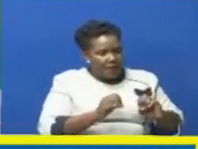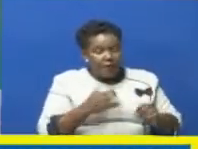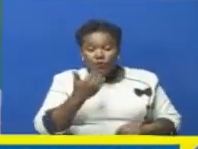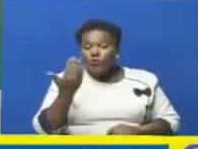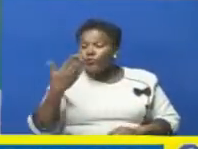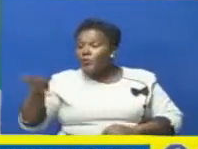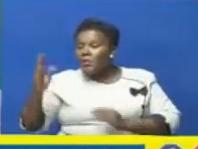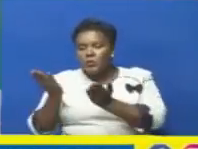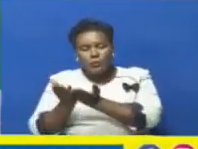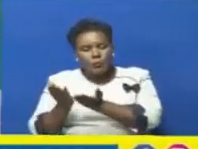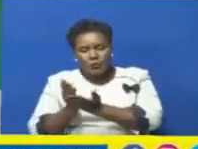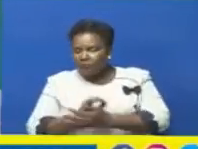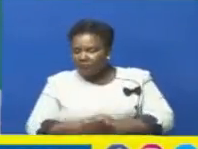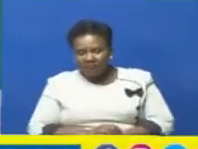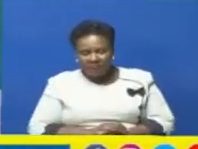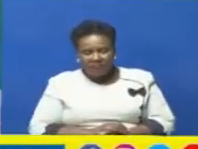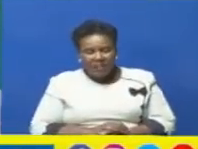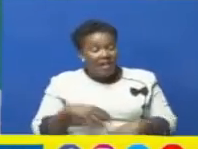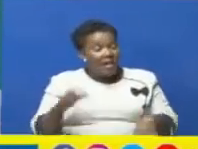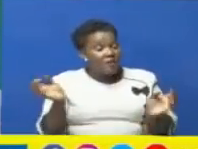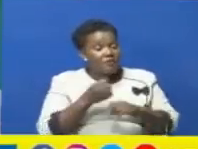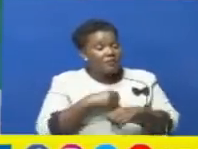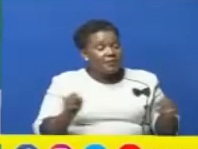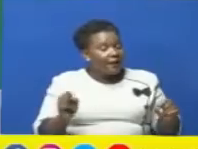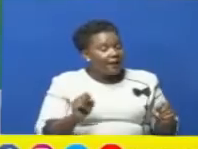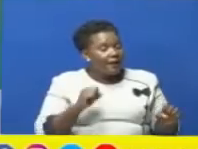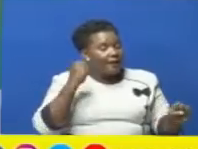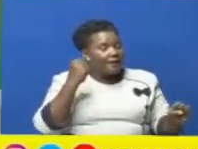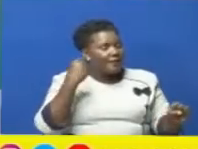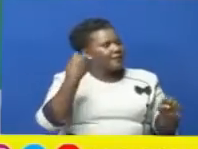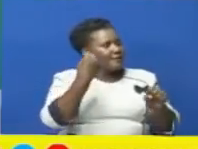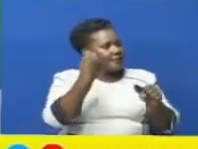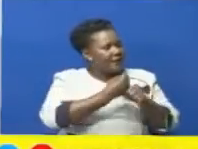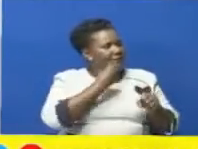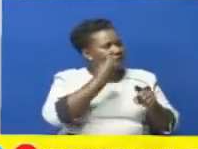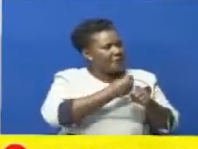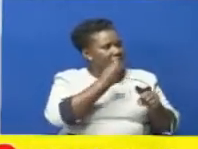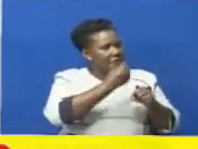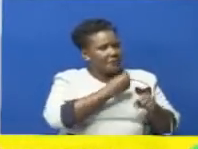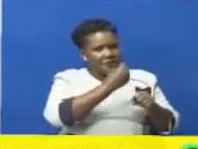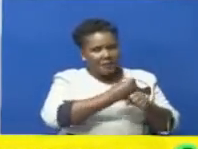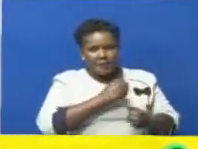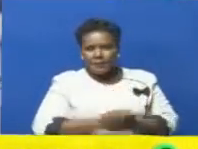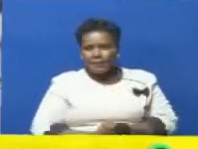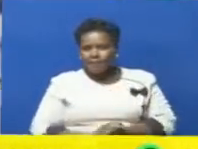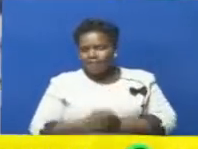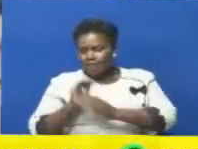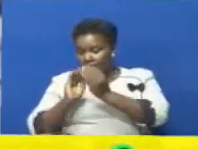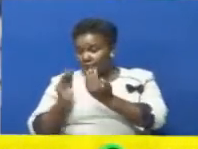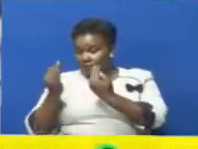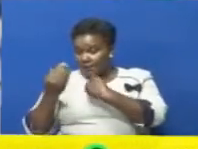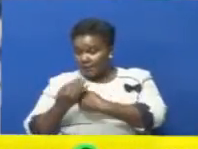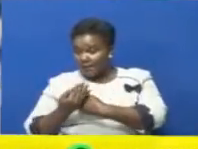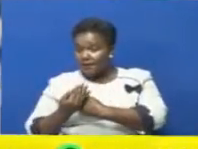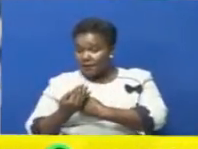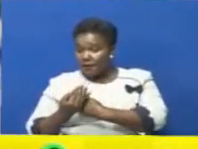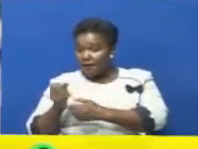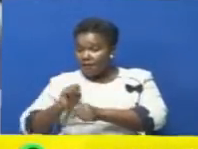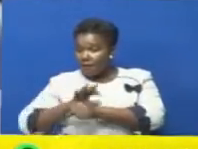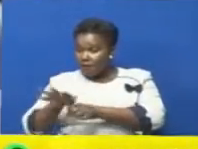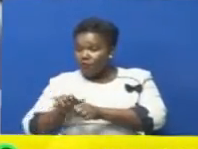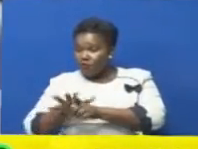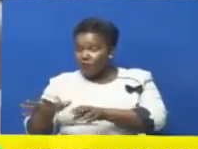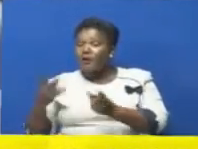kwenda shule, na tuwezi kufanya shughuli za maendeleo na mambo mengine mengi. Kinga dhidi ya janga la uviko 19